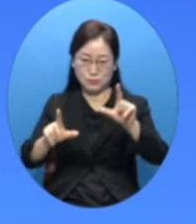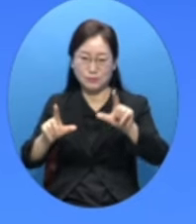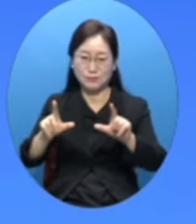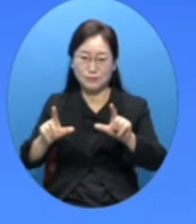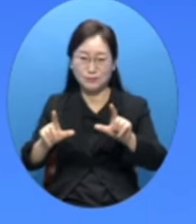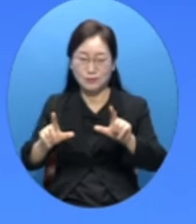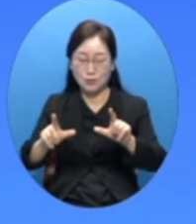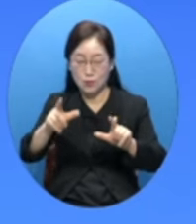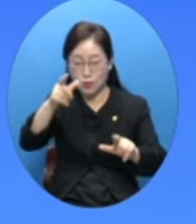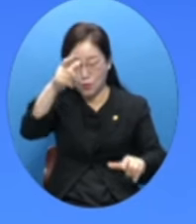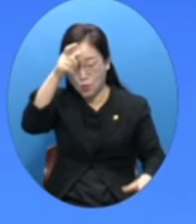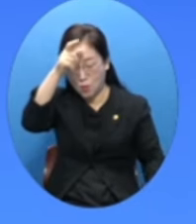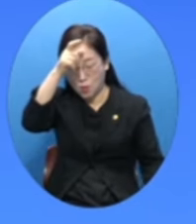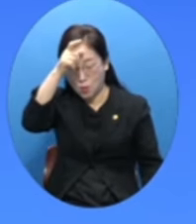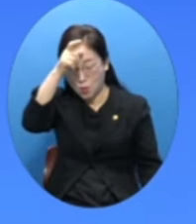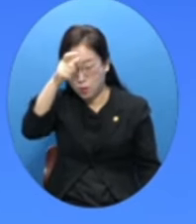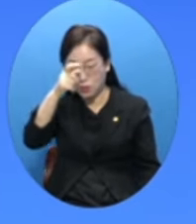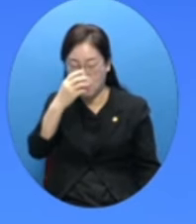고집과 교만이